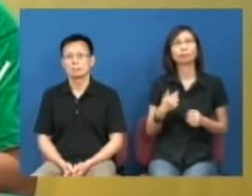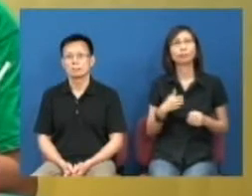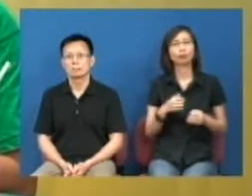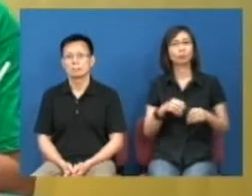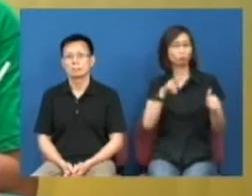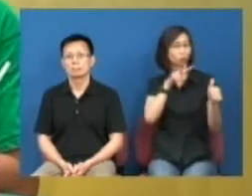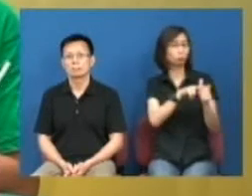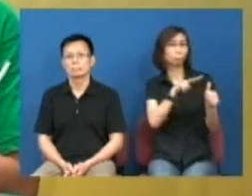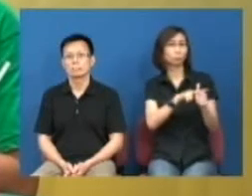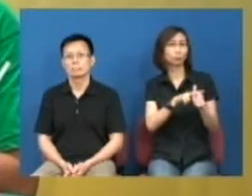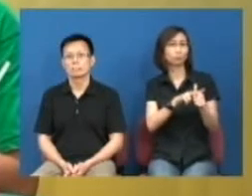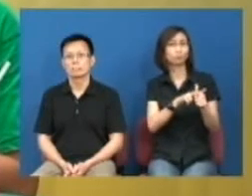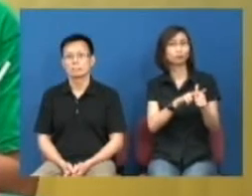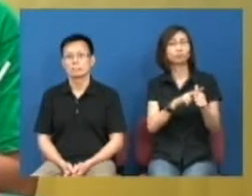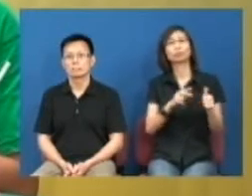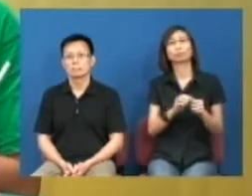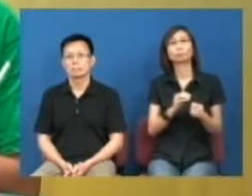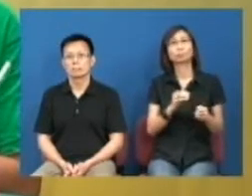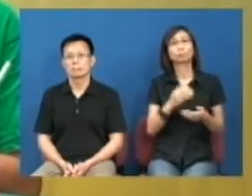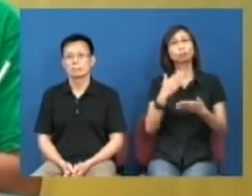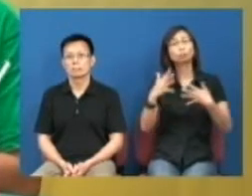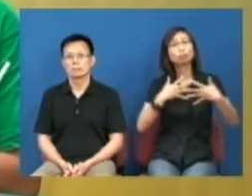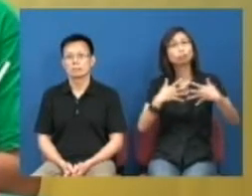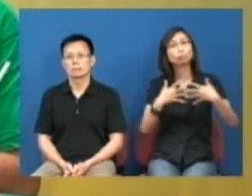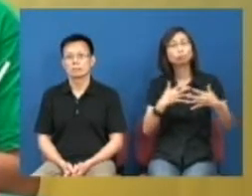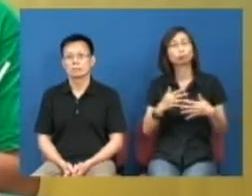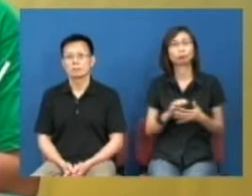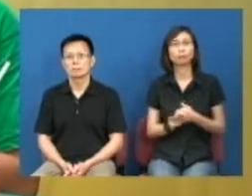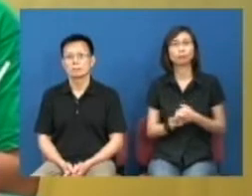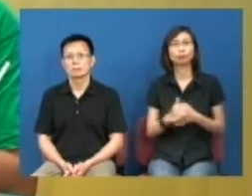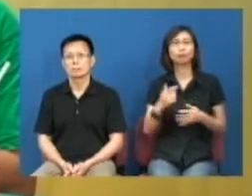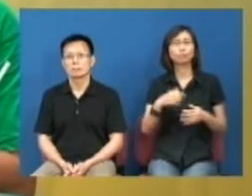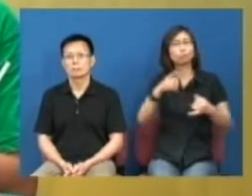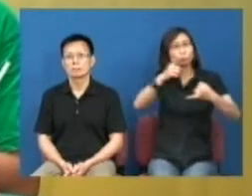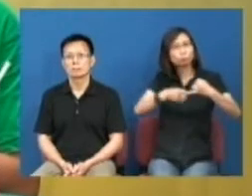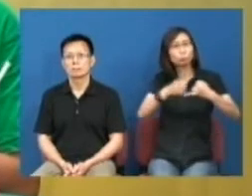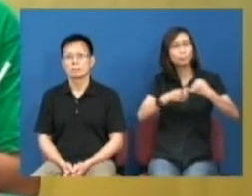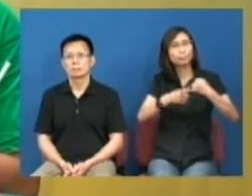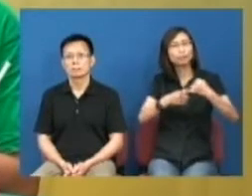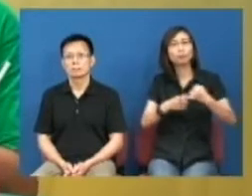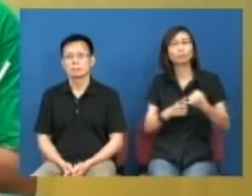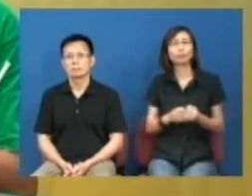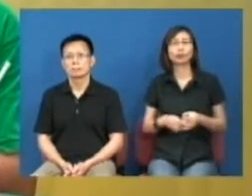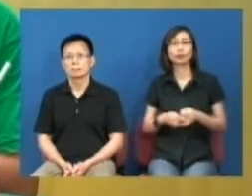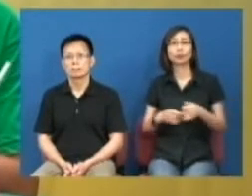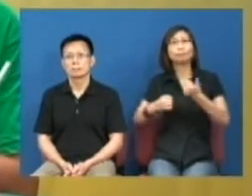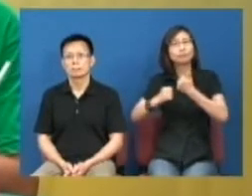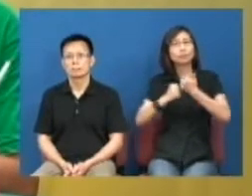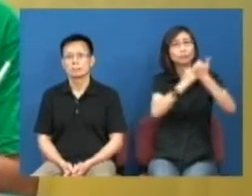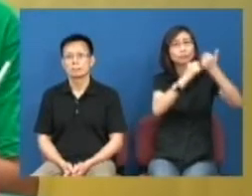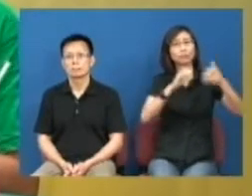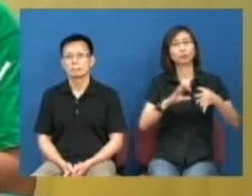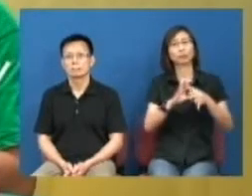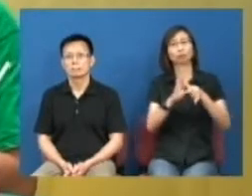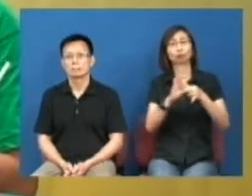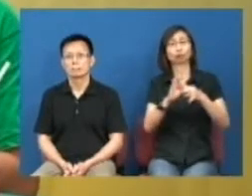那個期望，但是實際上去到後來、甚至支援會、大會公、大會的、司